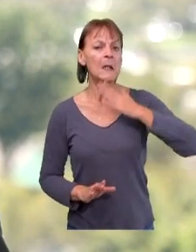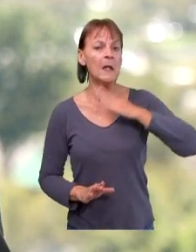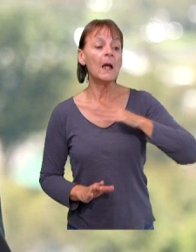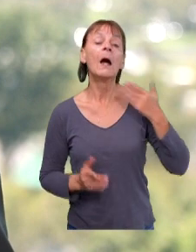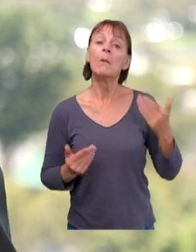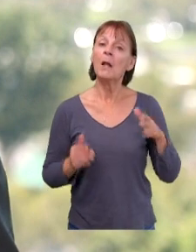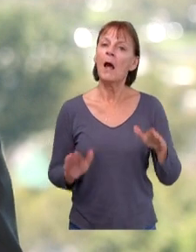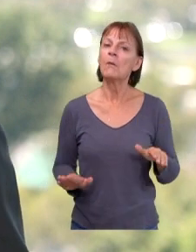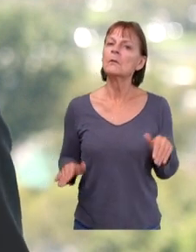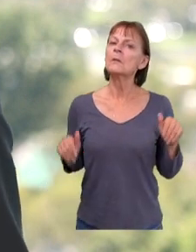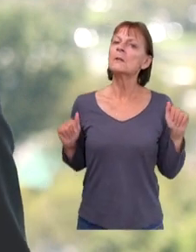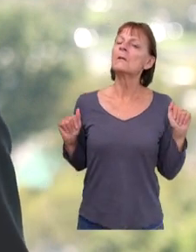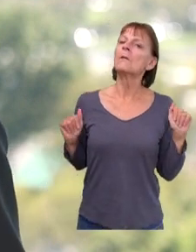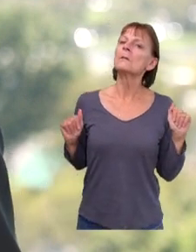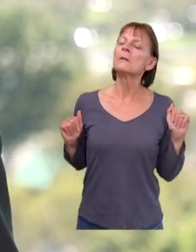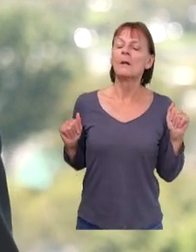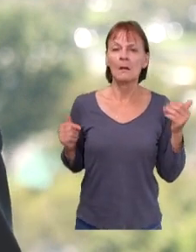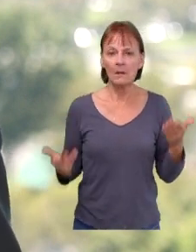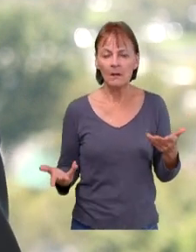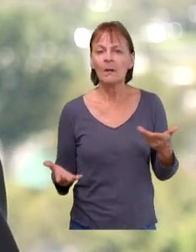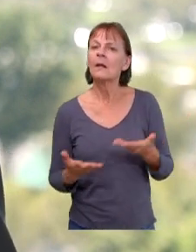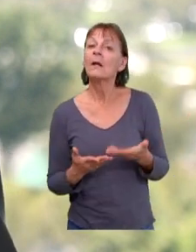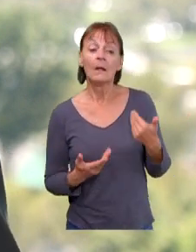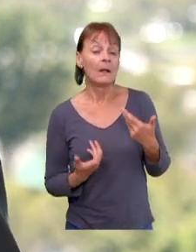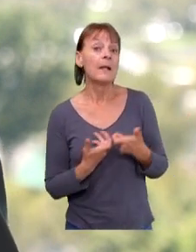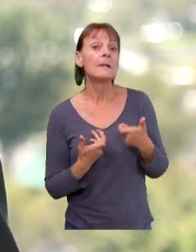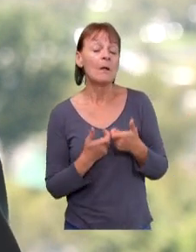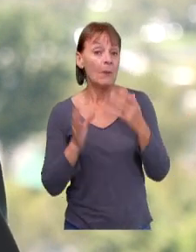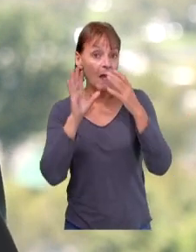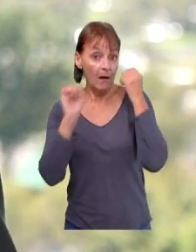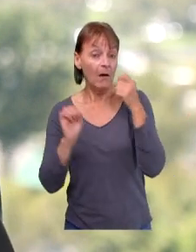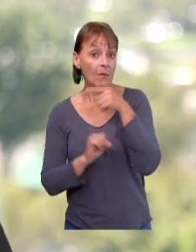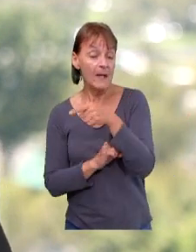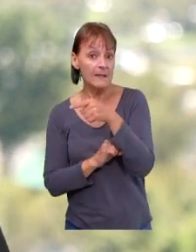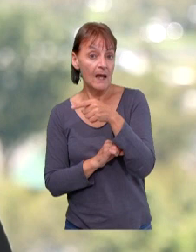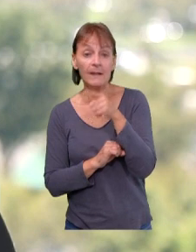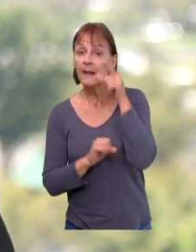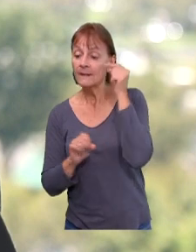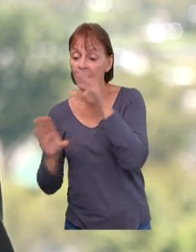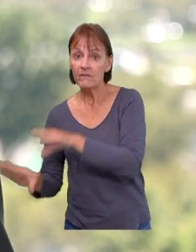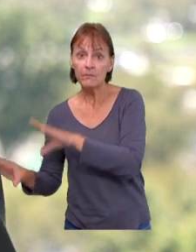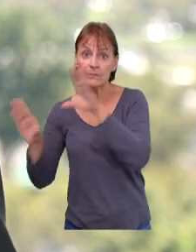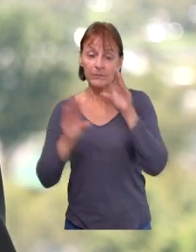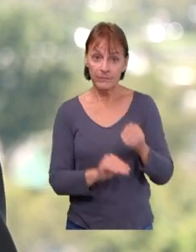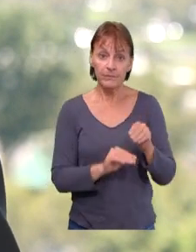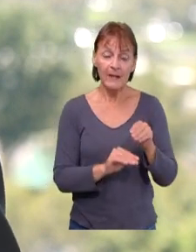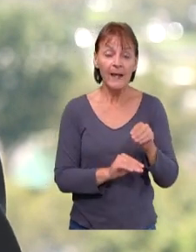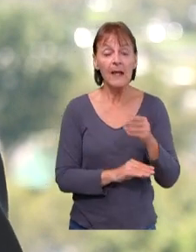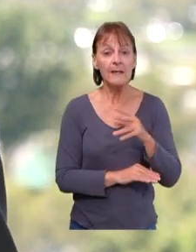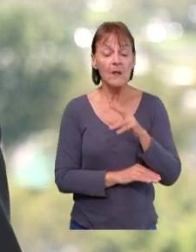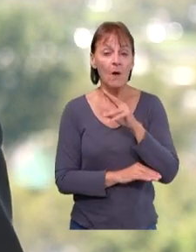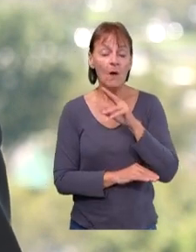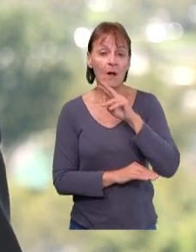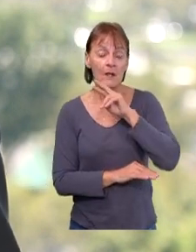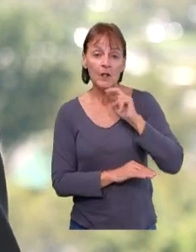ses distances. Lui qui avait, par exemple, fait déménager l'ambassade de Tel Aviv à Jérusalem il y a de cela quelques années en